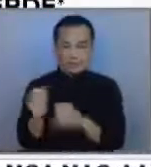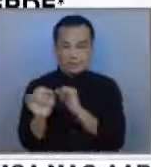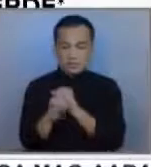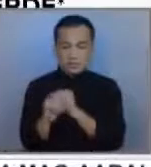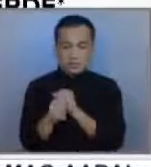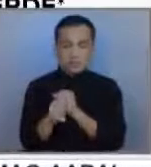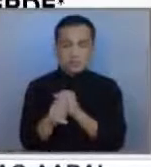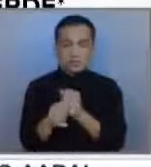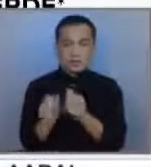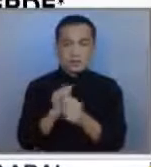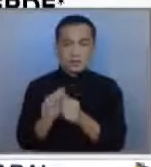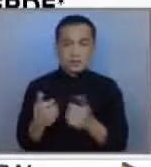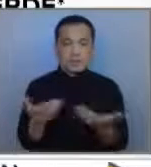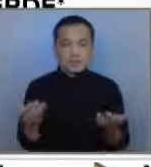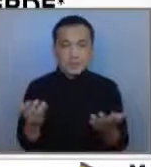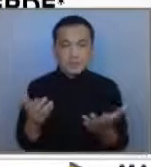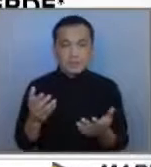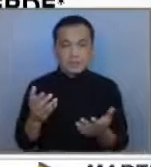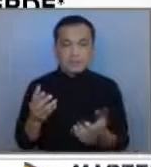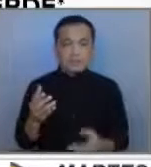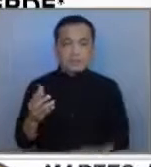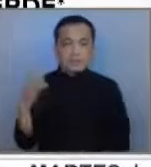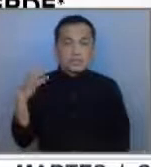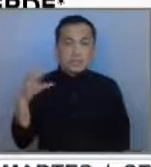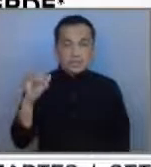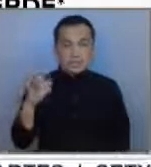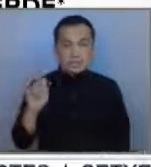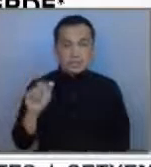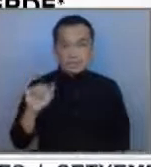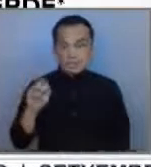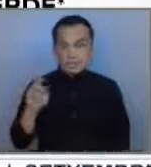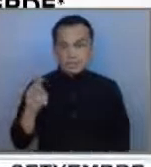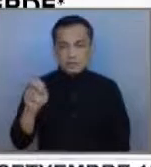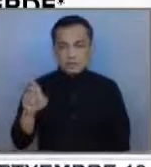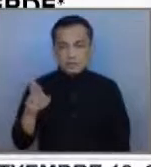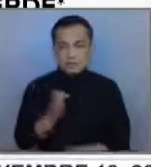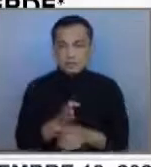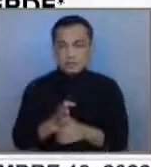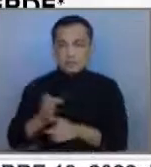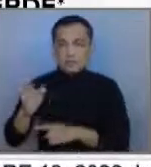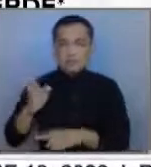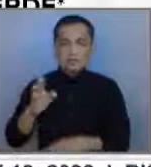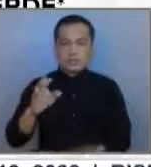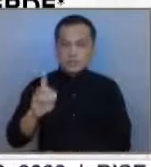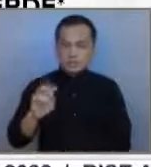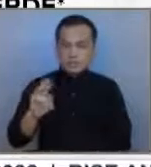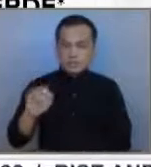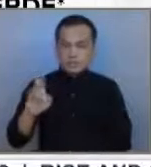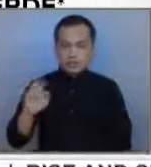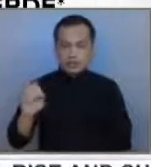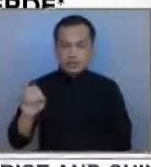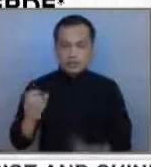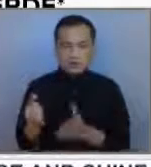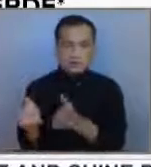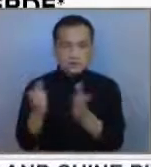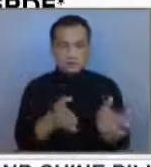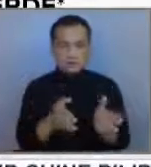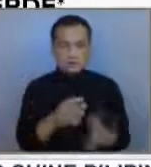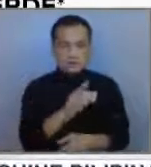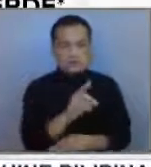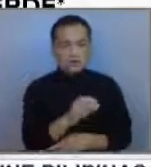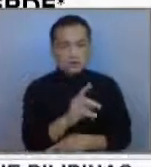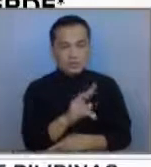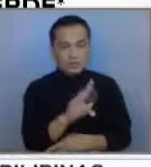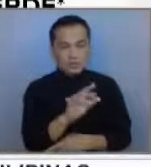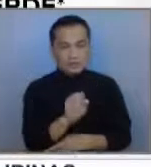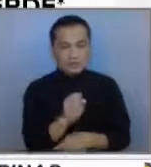na sila sa Captain Henry Javier Street patungong Danny Floro Street sa Pasig. Sa Dona Julia Vargas Avenue papuntang San Miguel Avenue